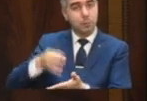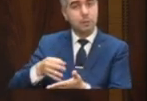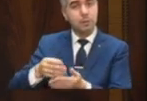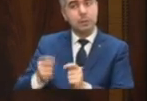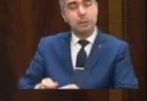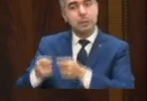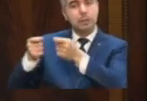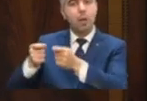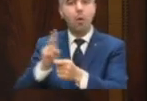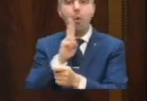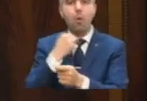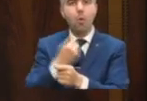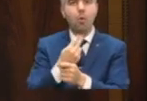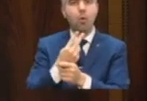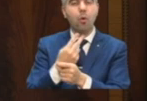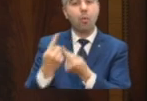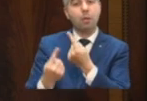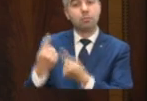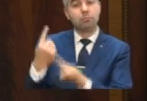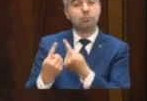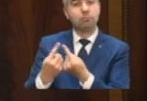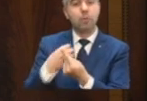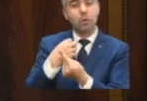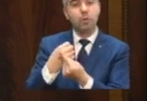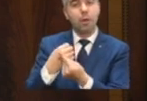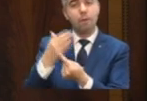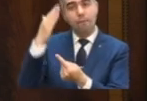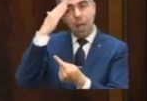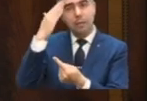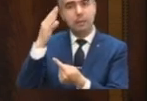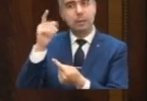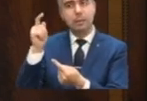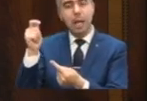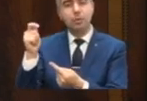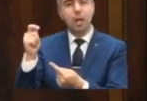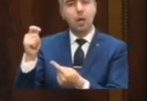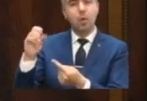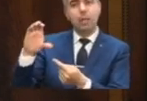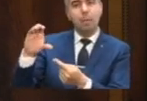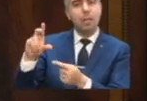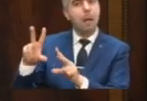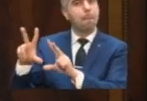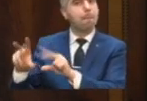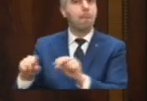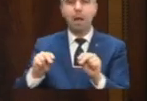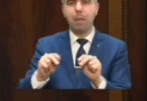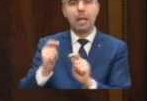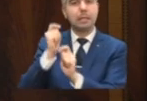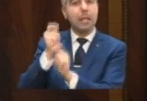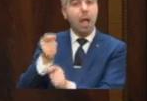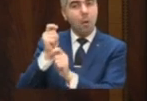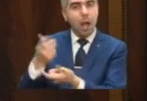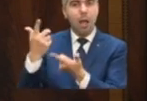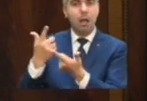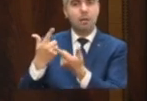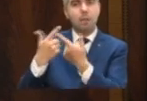الحكومه، للاسف منطق البناء في فاس ولا في الدار البيضاء ولا في طنجة ولا خص يكون في واحد المنطقة سميتها إقليم تاولات ولا الشوكة إتباها